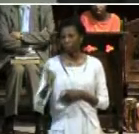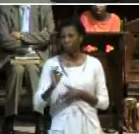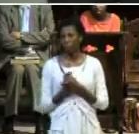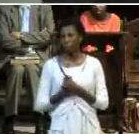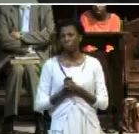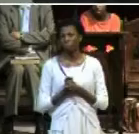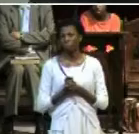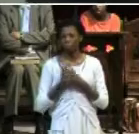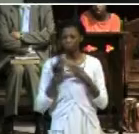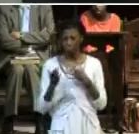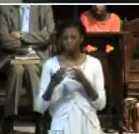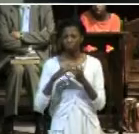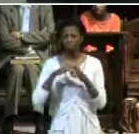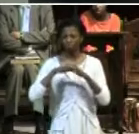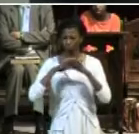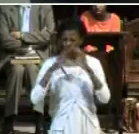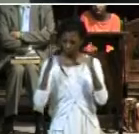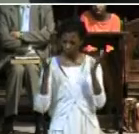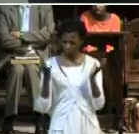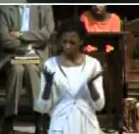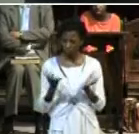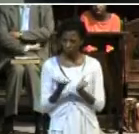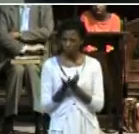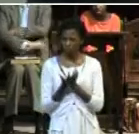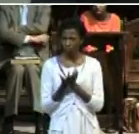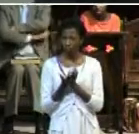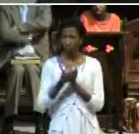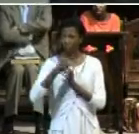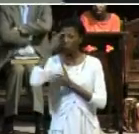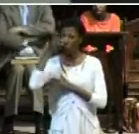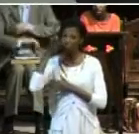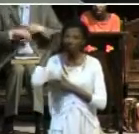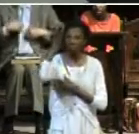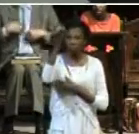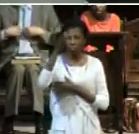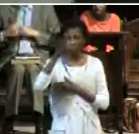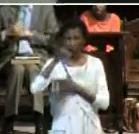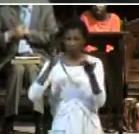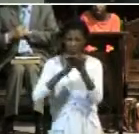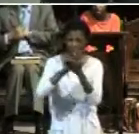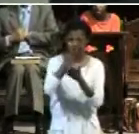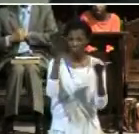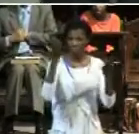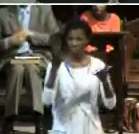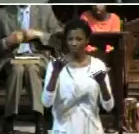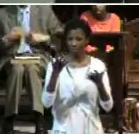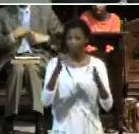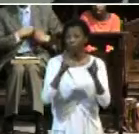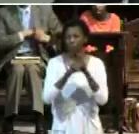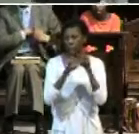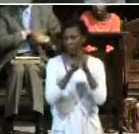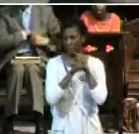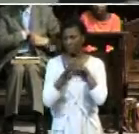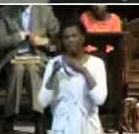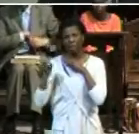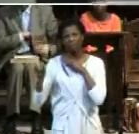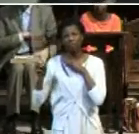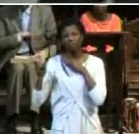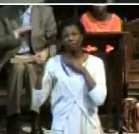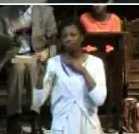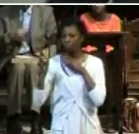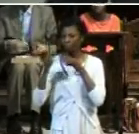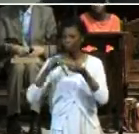Compte tenu de ceci, les grandes orientations pour le futur sont... Alors, il vit aussi un certain nombre de problèmes, j'allais